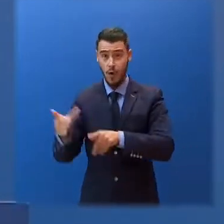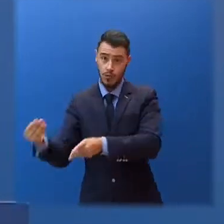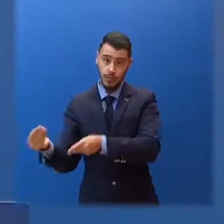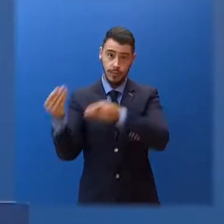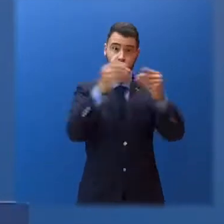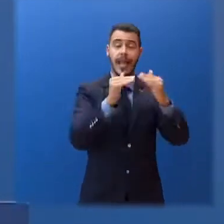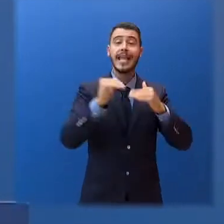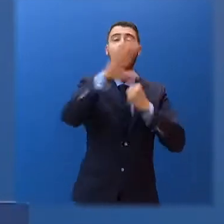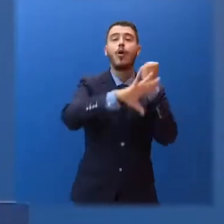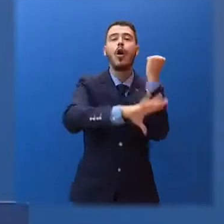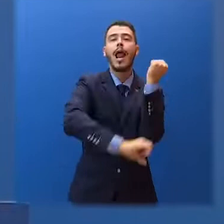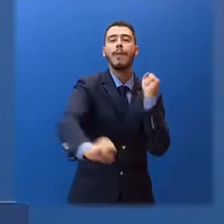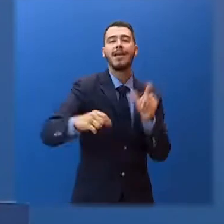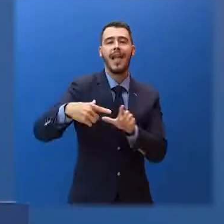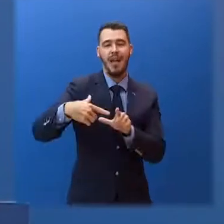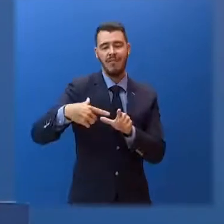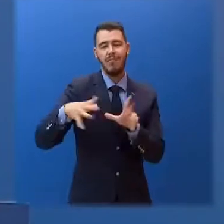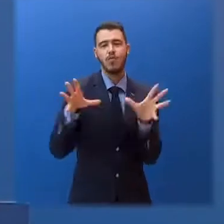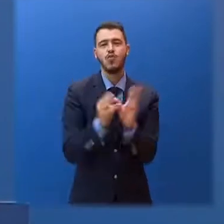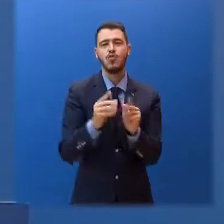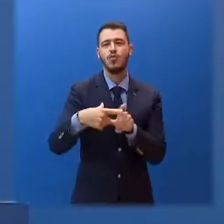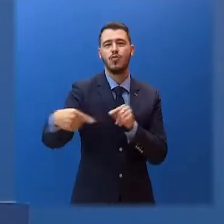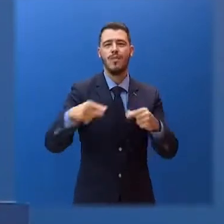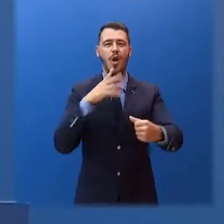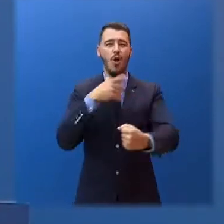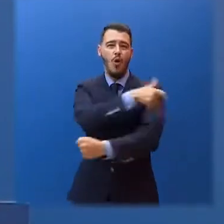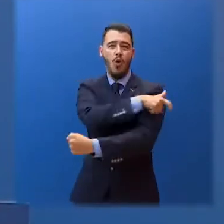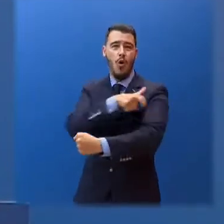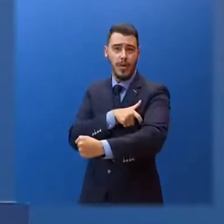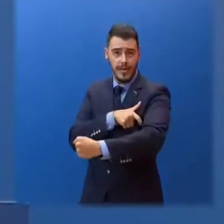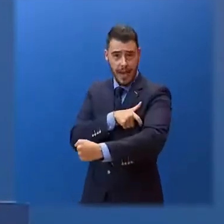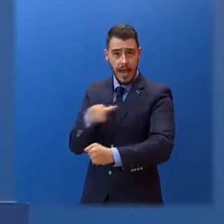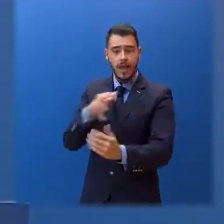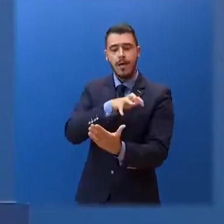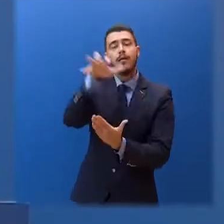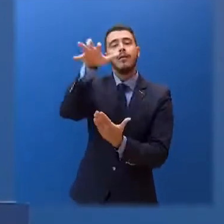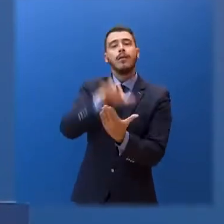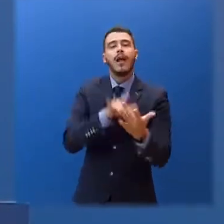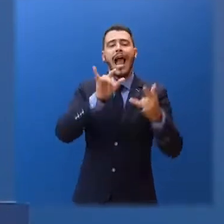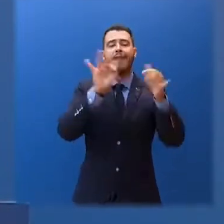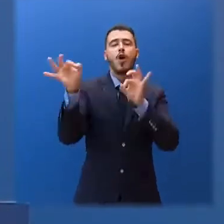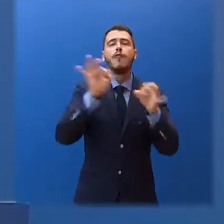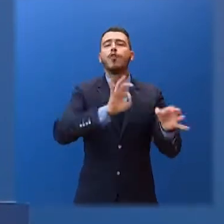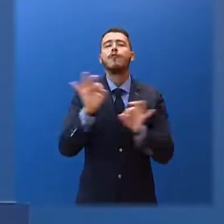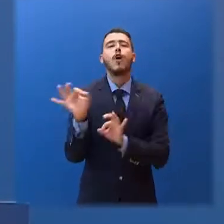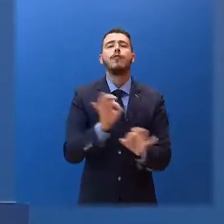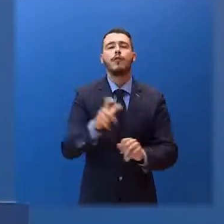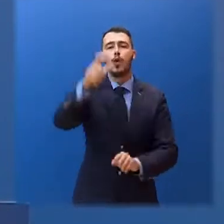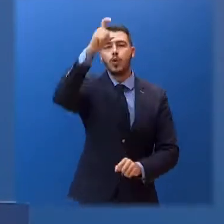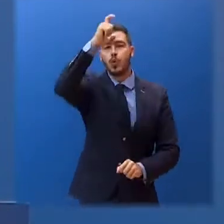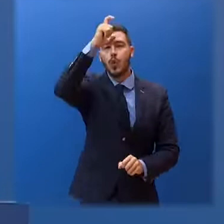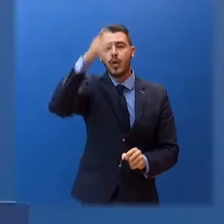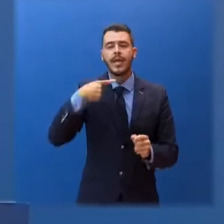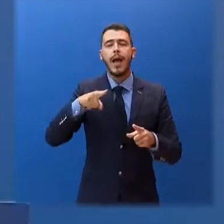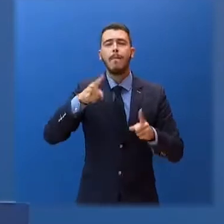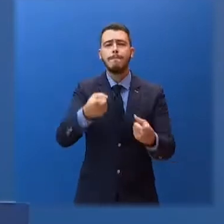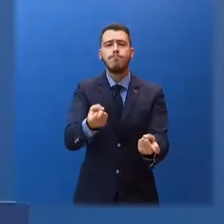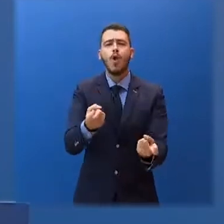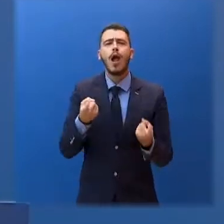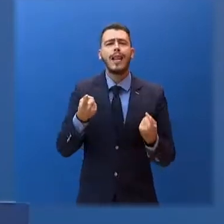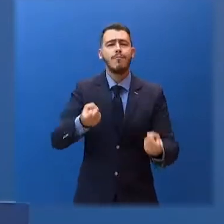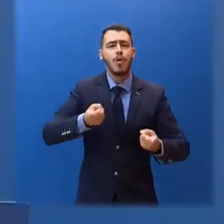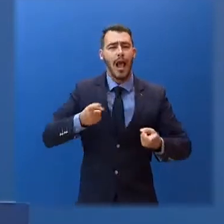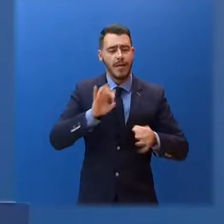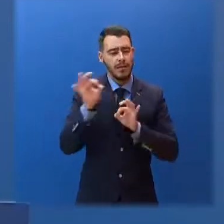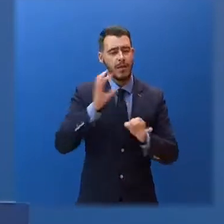οποία παρουσιάζει και τεκμηριώνει την έκνομη δραστηριότητα της Άγκυρας. Η Ελλάδα κινείται με ψυχραιμία,